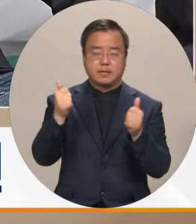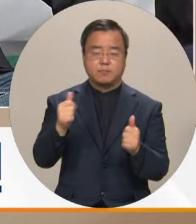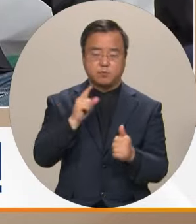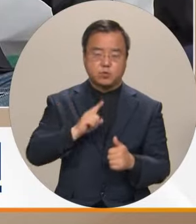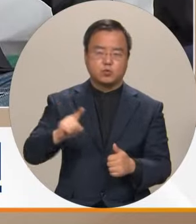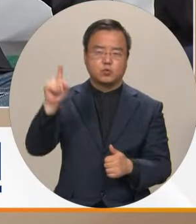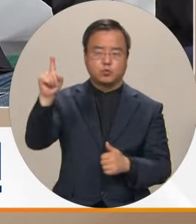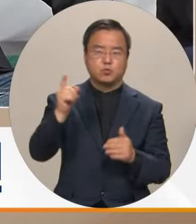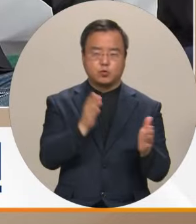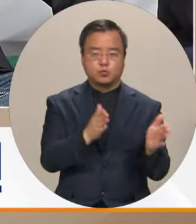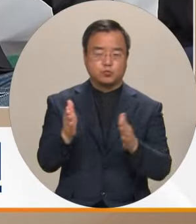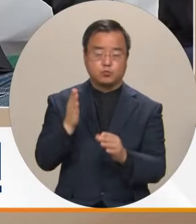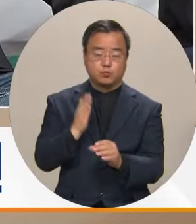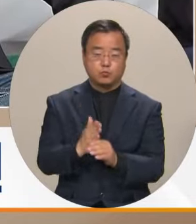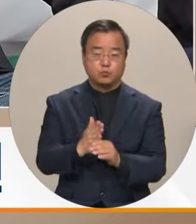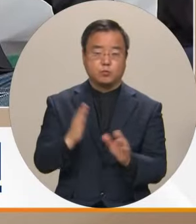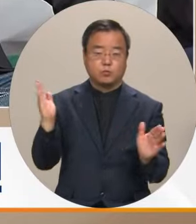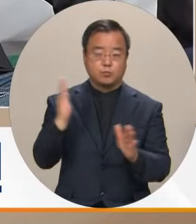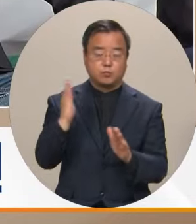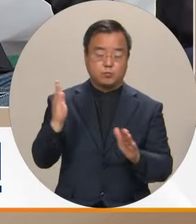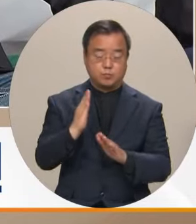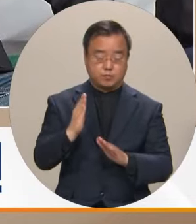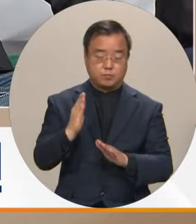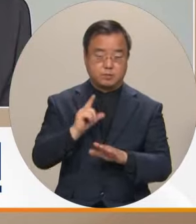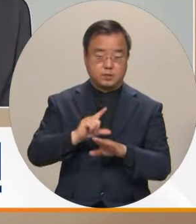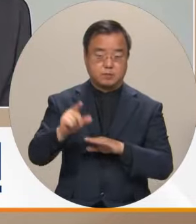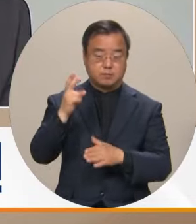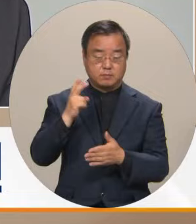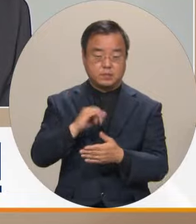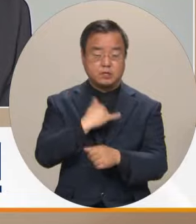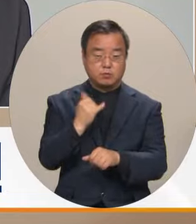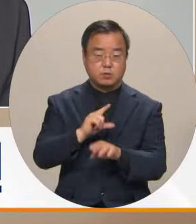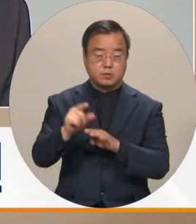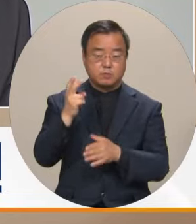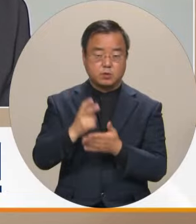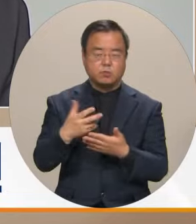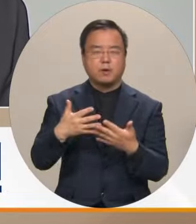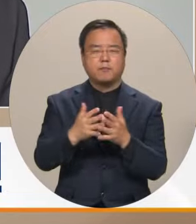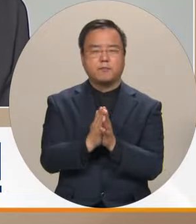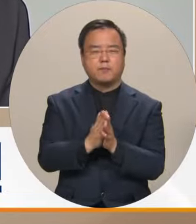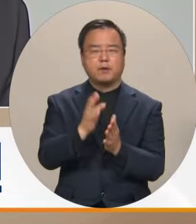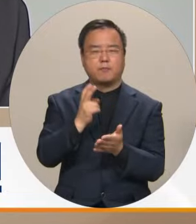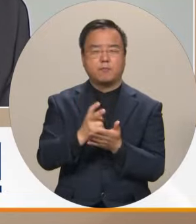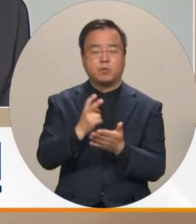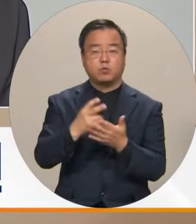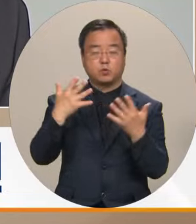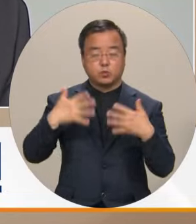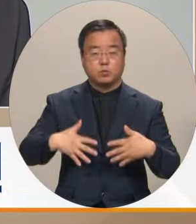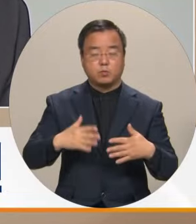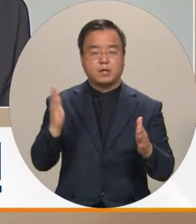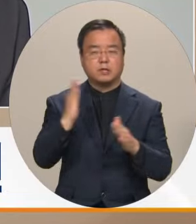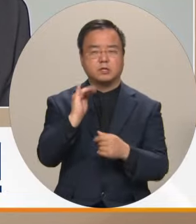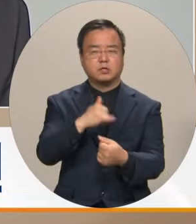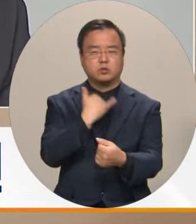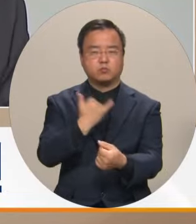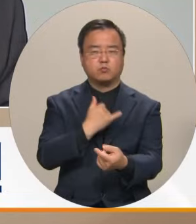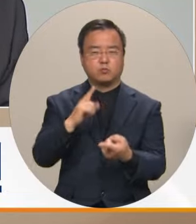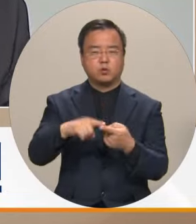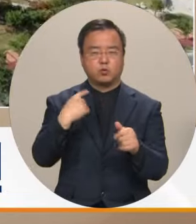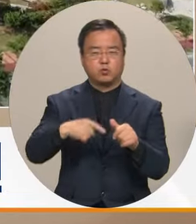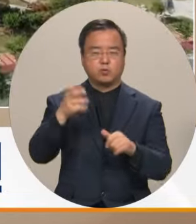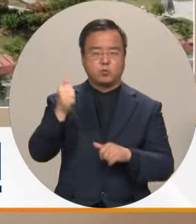했습니다 학생 인권 조례 폐지 조례안이 법률에서 보정하고 있는 학생 인권에 대한 교육감의 의무에